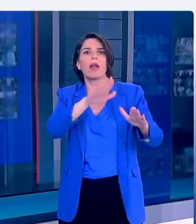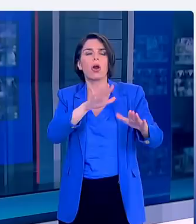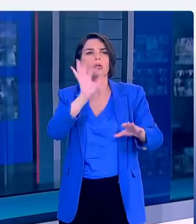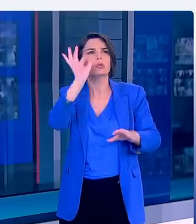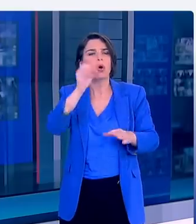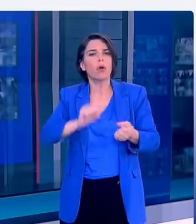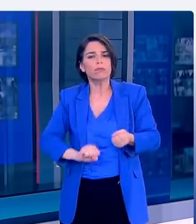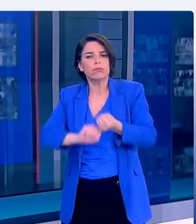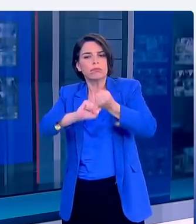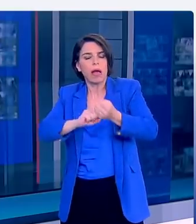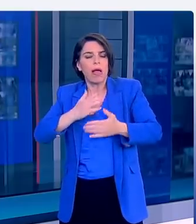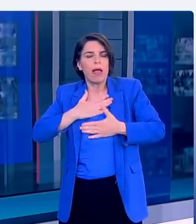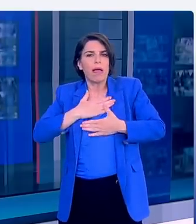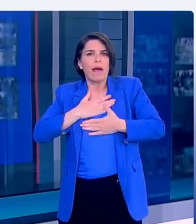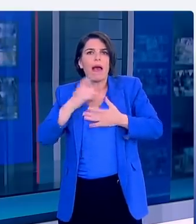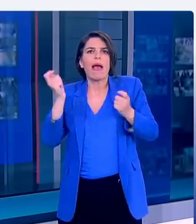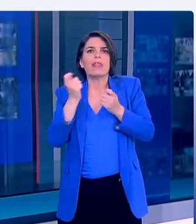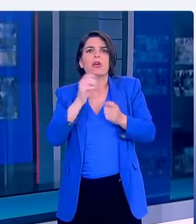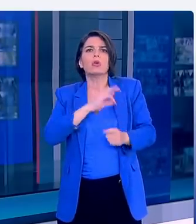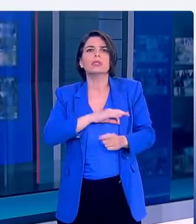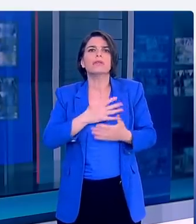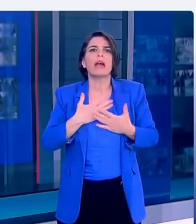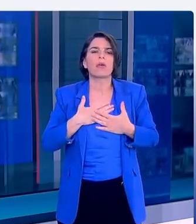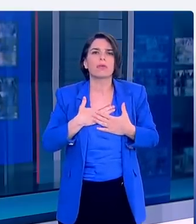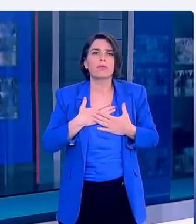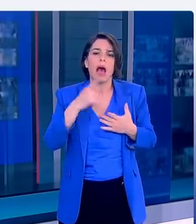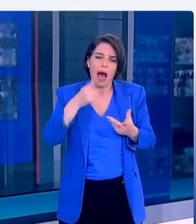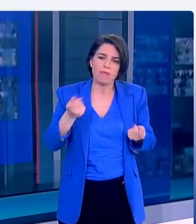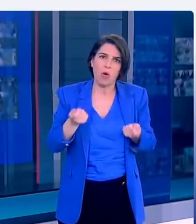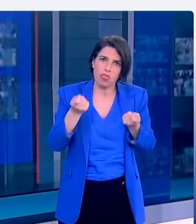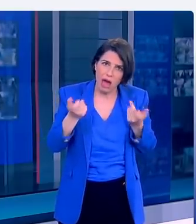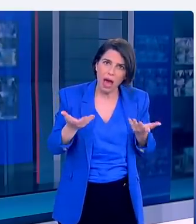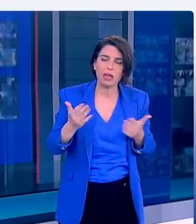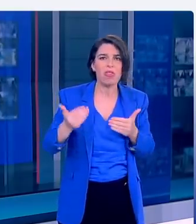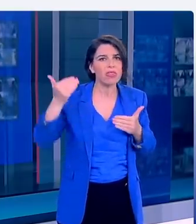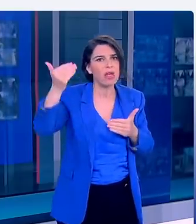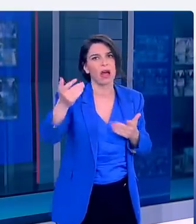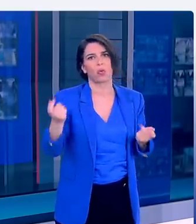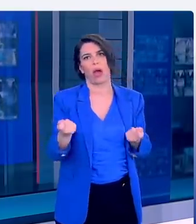υπεράσπισης των δικών της εθνικών συμφερόντων. Αυτό έκανε, κάνει και αυτό θα εξακολουθεί να κάνει και στο μέλλον.